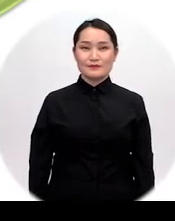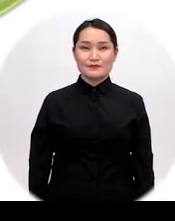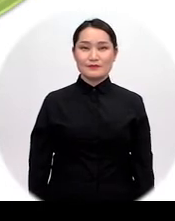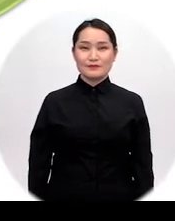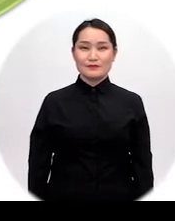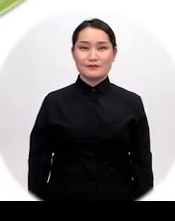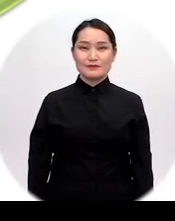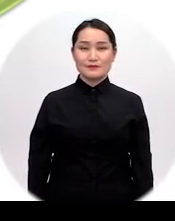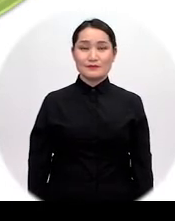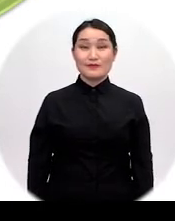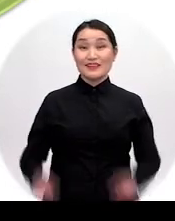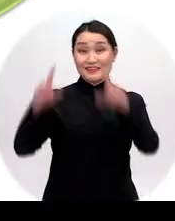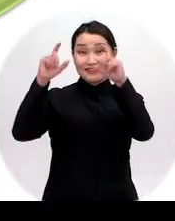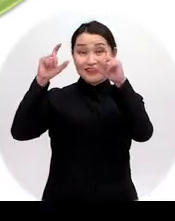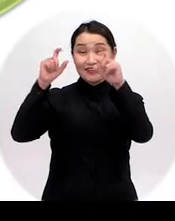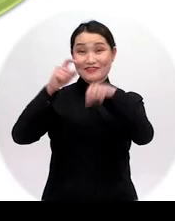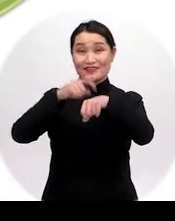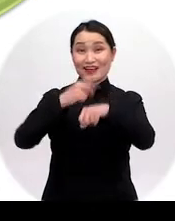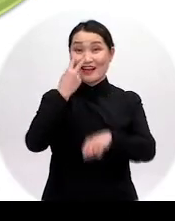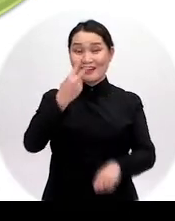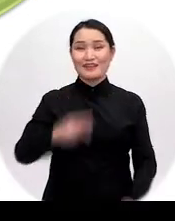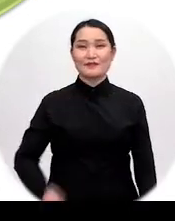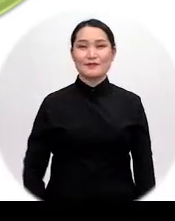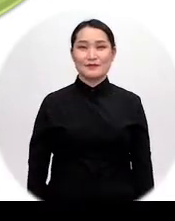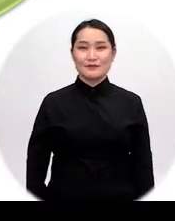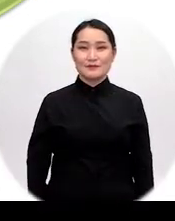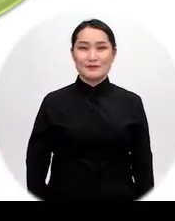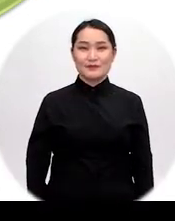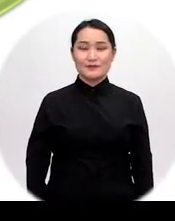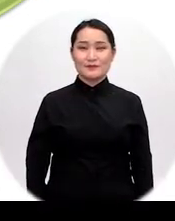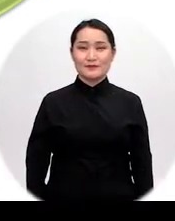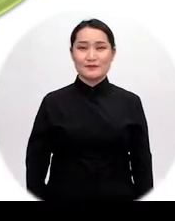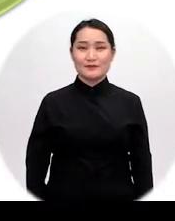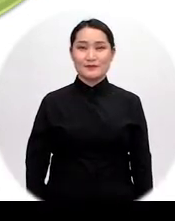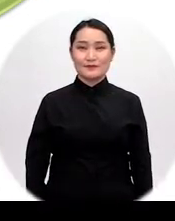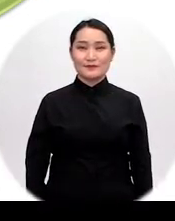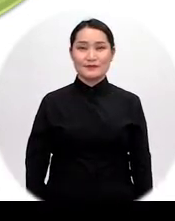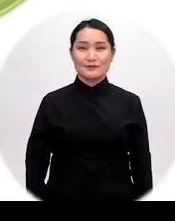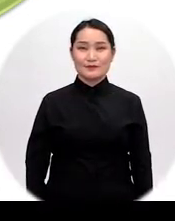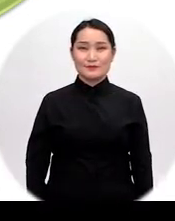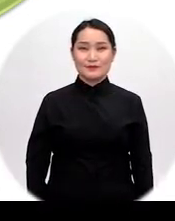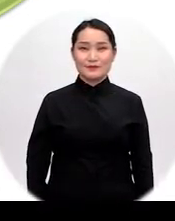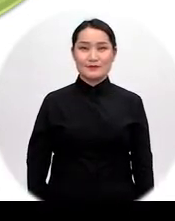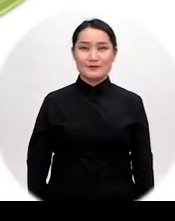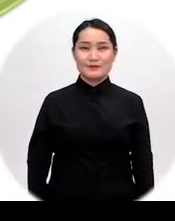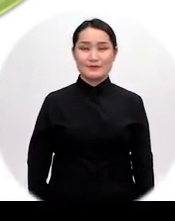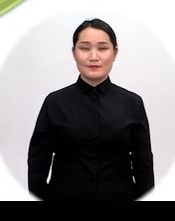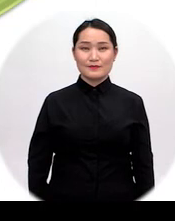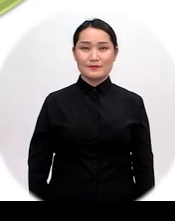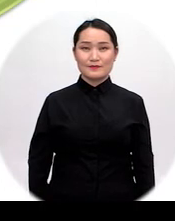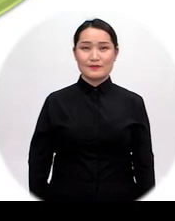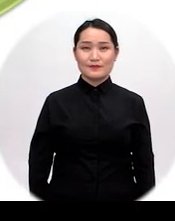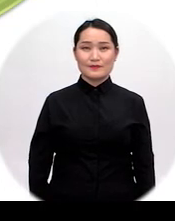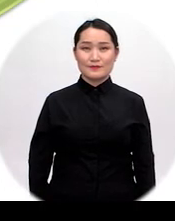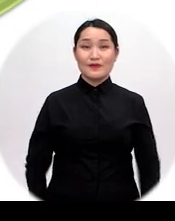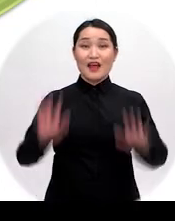За 2 дахь цагийг ажиглая. 11 цагаас цагийн урт зүү нэг бүтэн эргээд